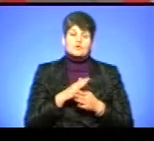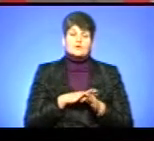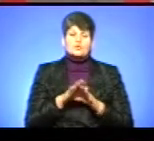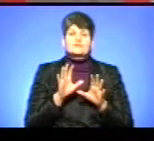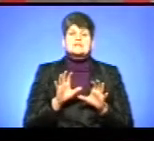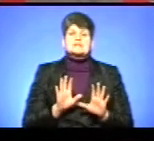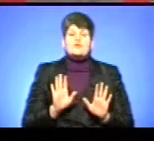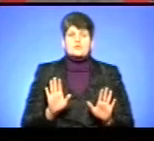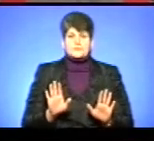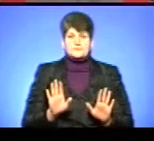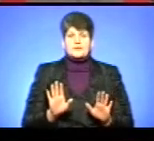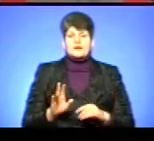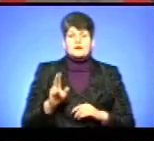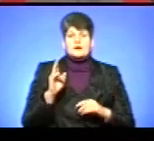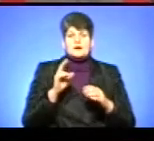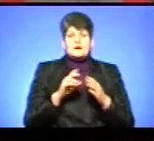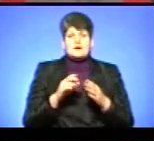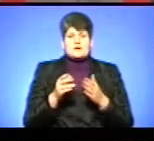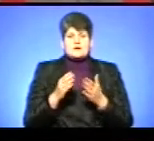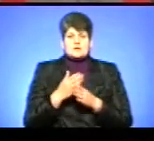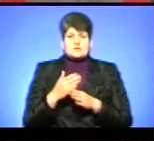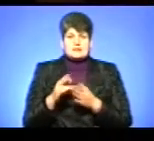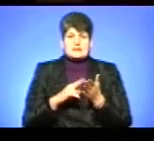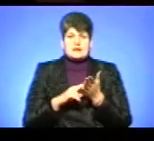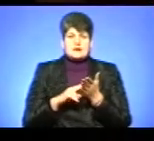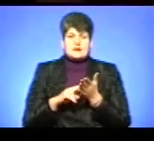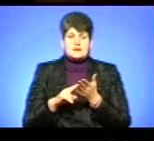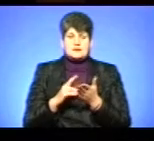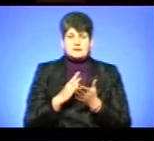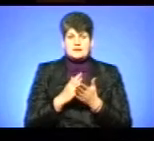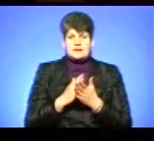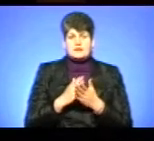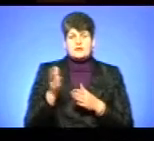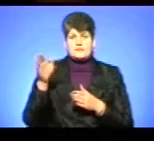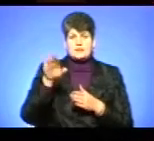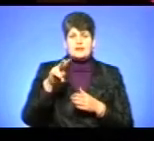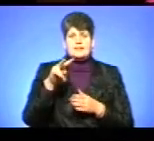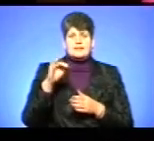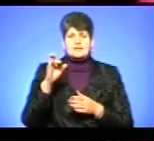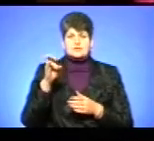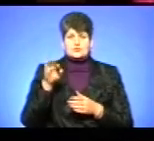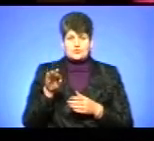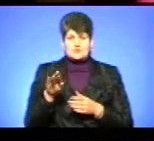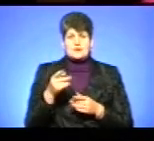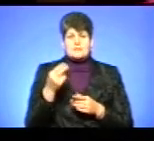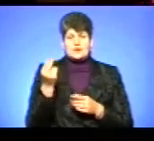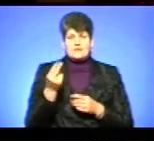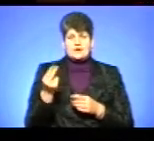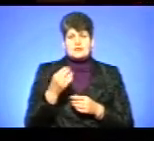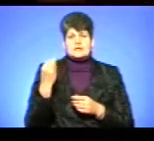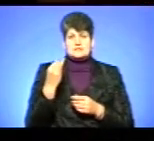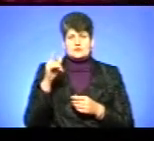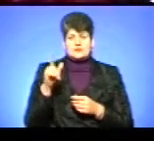закон. Блок марок розміщений на фоні зображення бою на горі Лесоня. Ескізи для марок намалювала художник-графік, історик